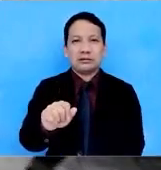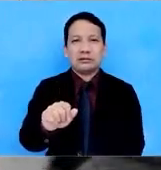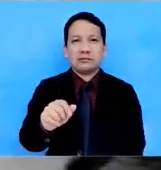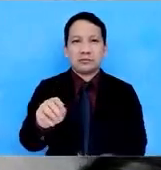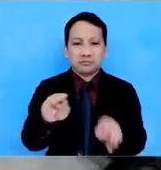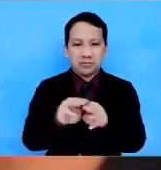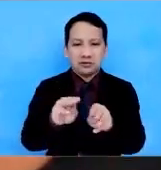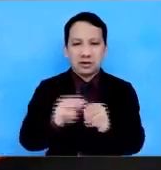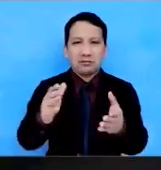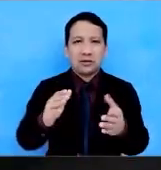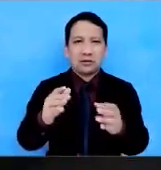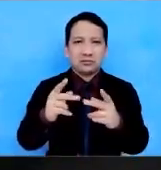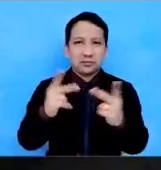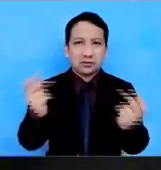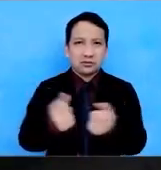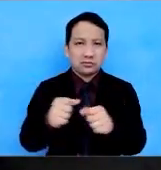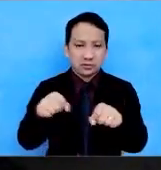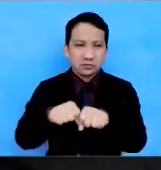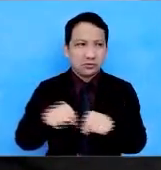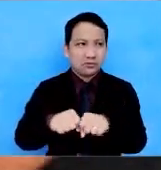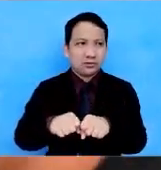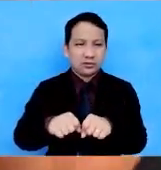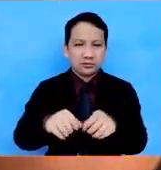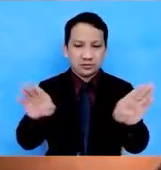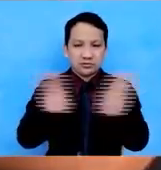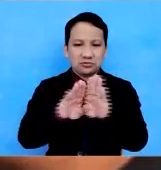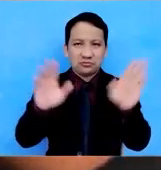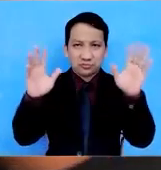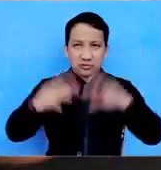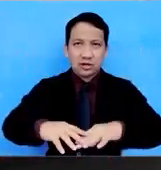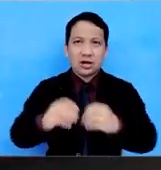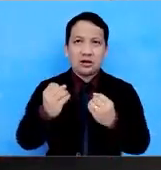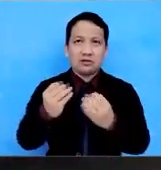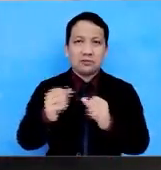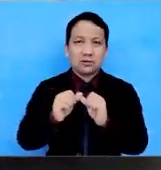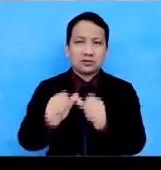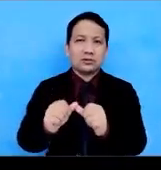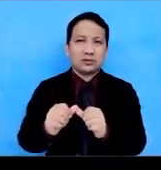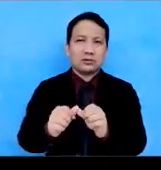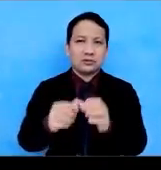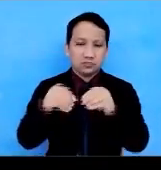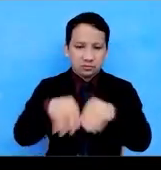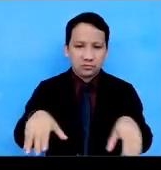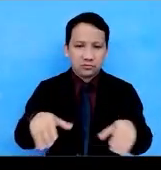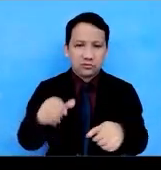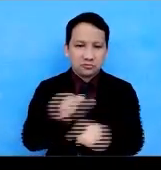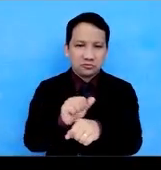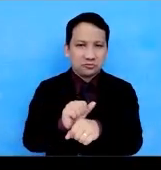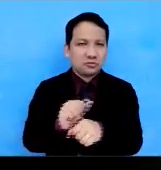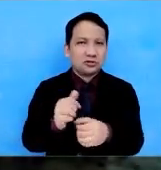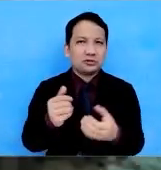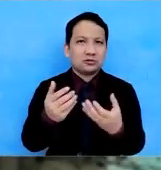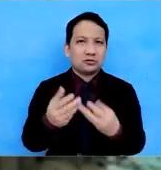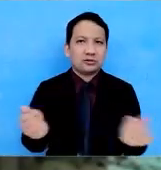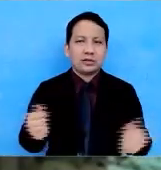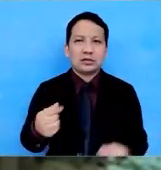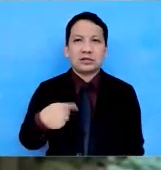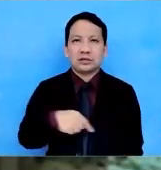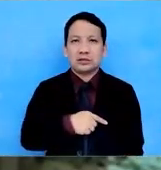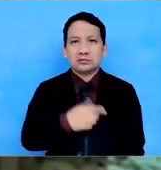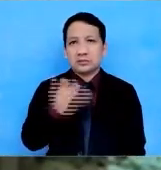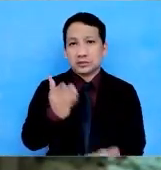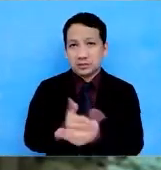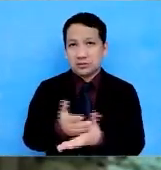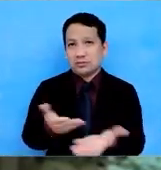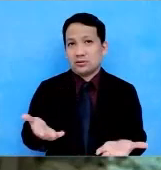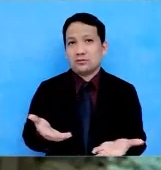Maraming pwesto at sapatosan ang nagsara. Marami rin ang nawalan ng trabaho. Tumigil na po kami kasi unang-una nawalan